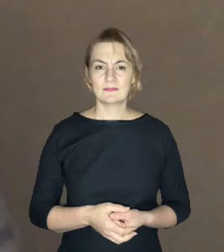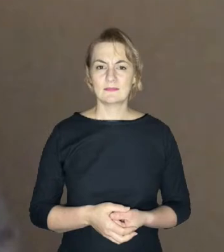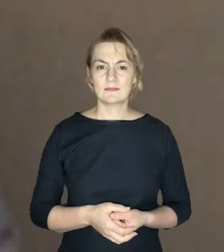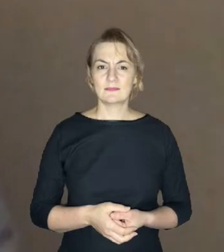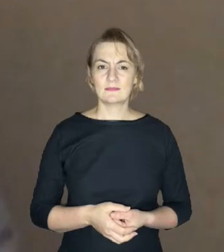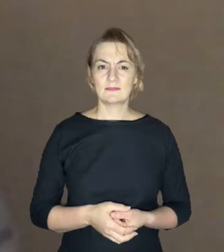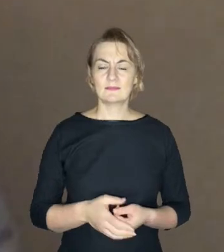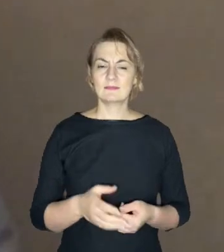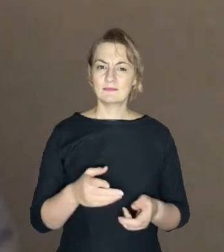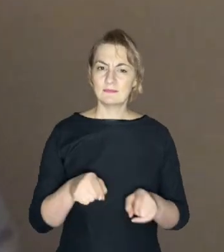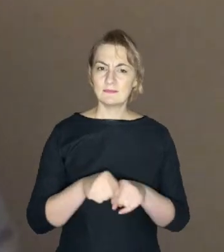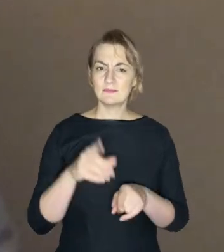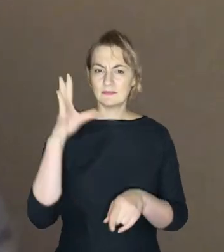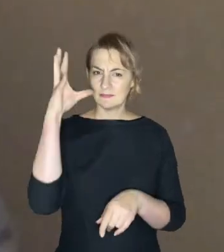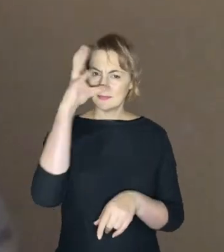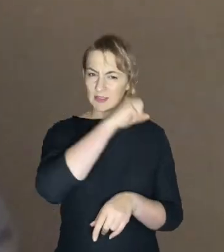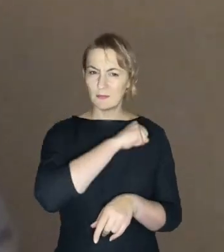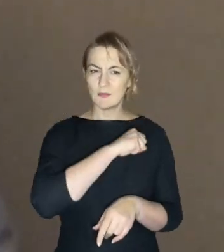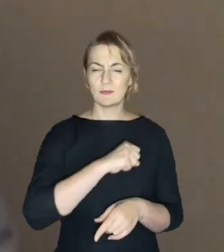I zapomnieć.